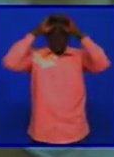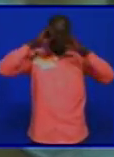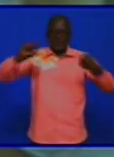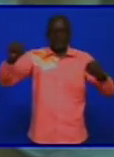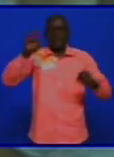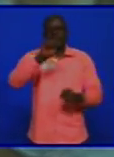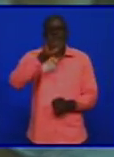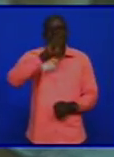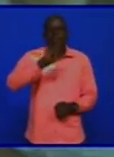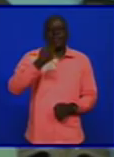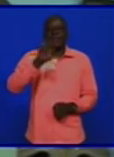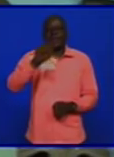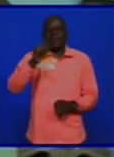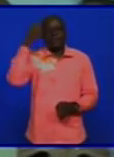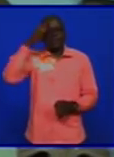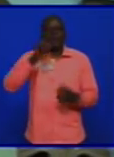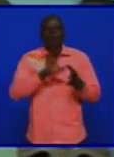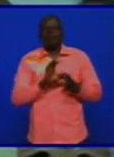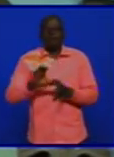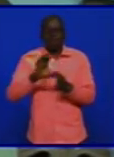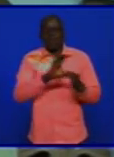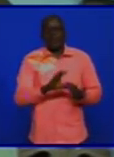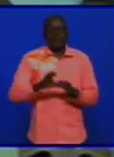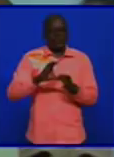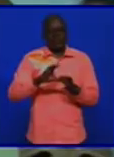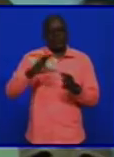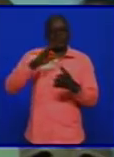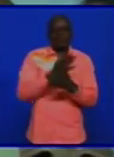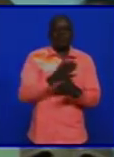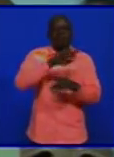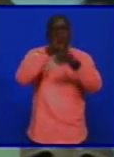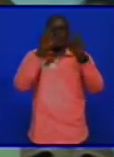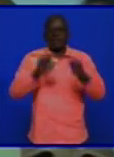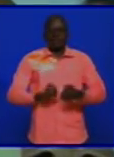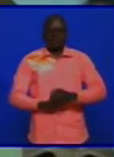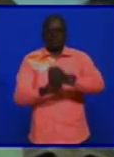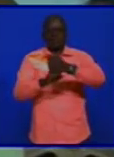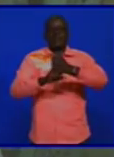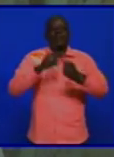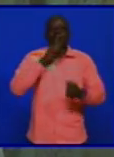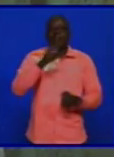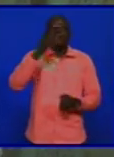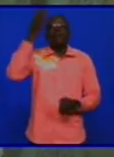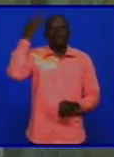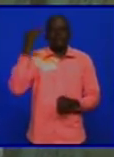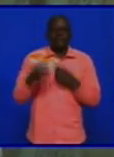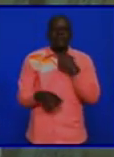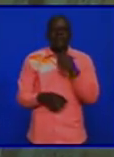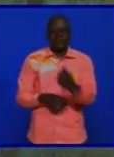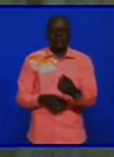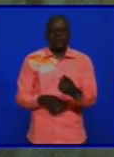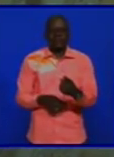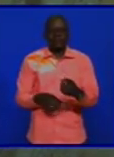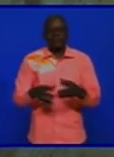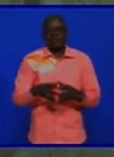Kandé, la coopération bilatérale. La question sécuritaire a été aussi évoquée.